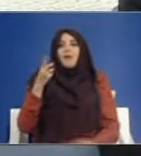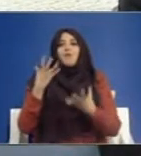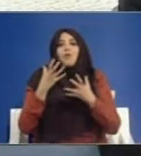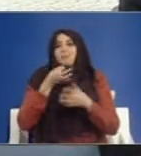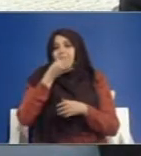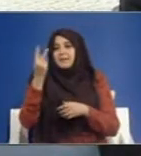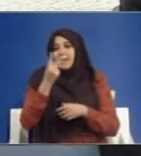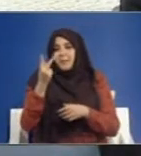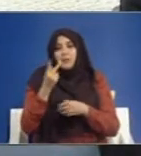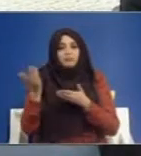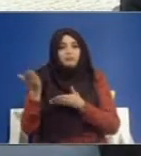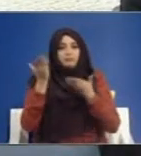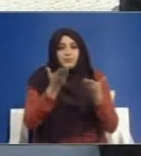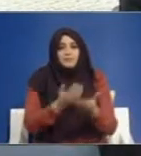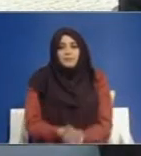تفضلي أختي تفضلي.